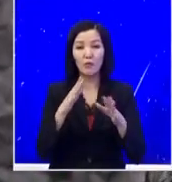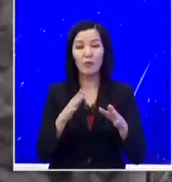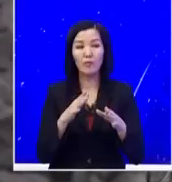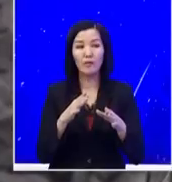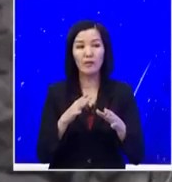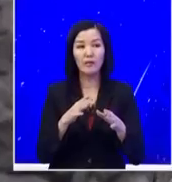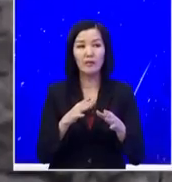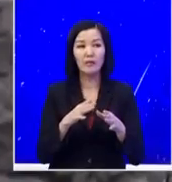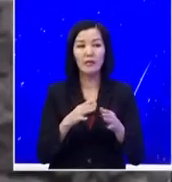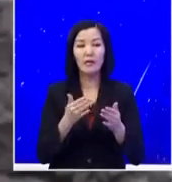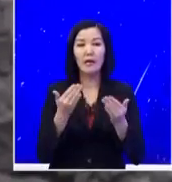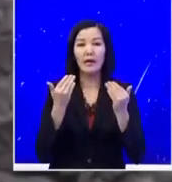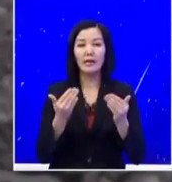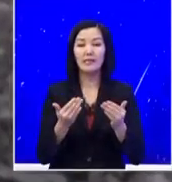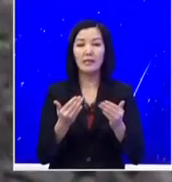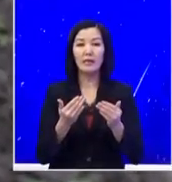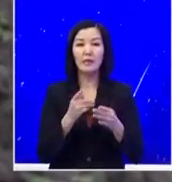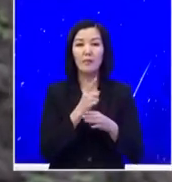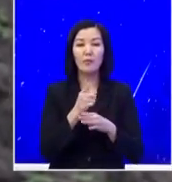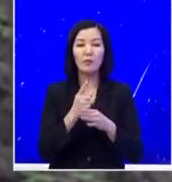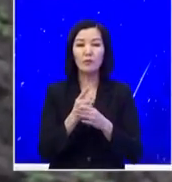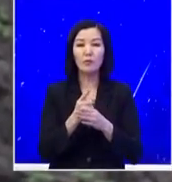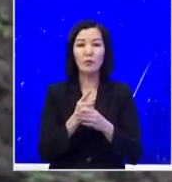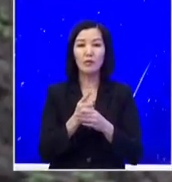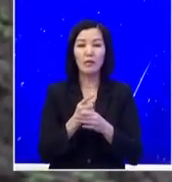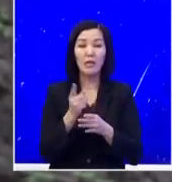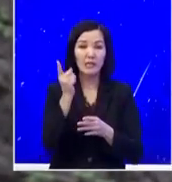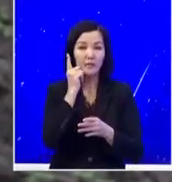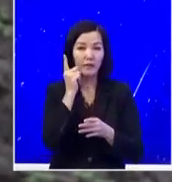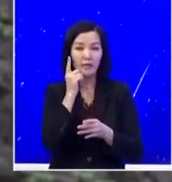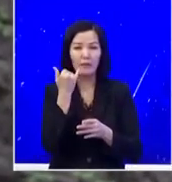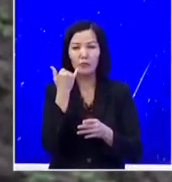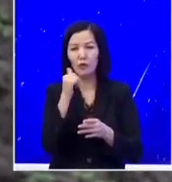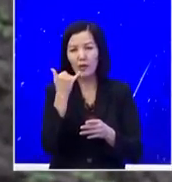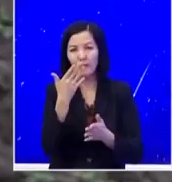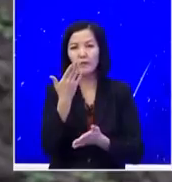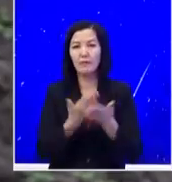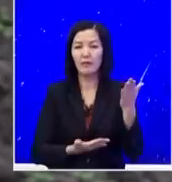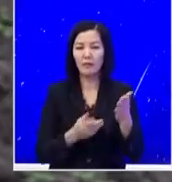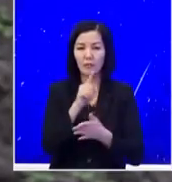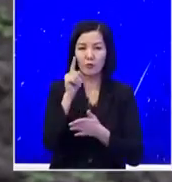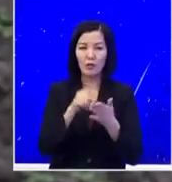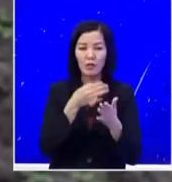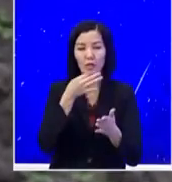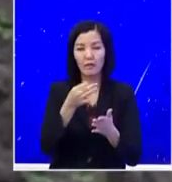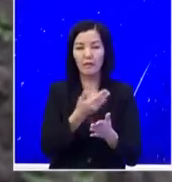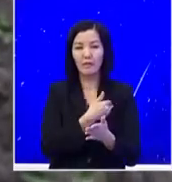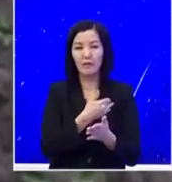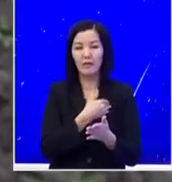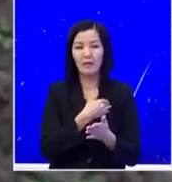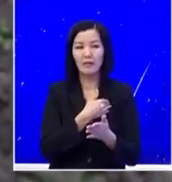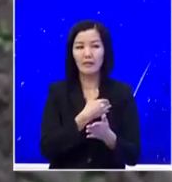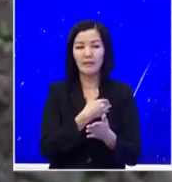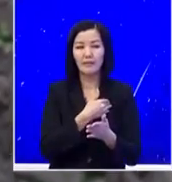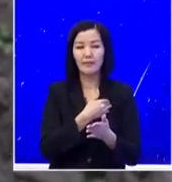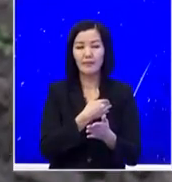көп жете алмай жатқандықтан, мына постблоктардан өте алмай жатса да телефонға бірде-бір тыным жоқ деп айтса болады. Барлықтарының тек қана